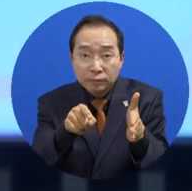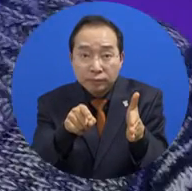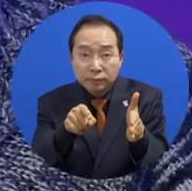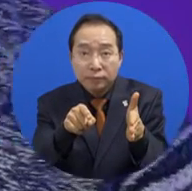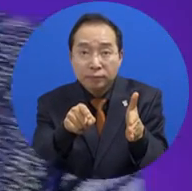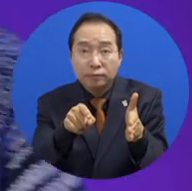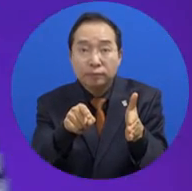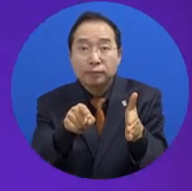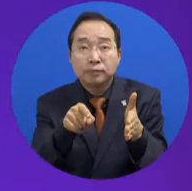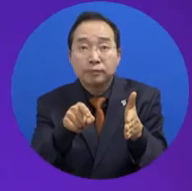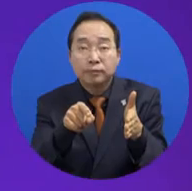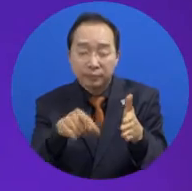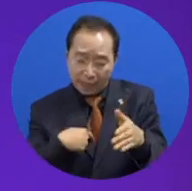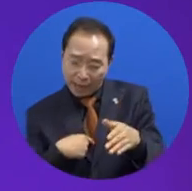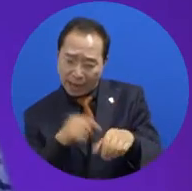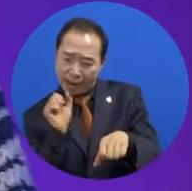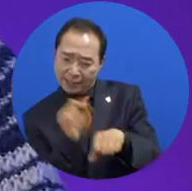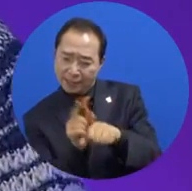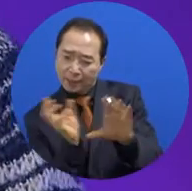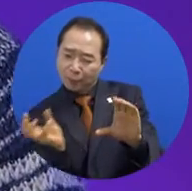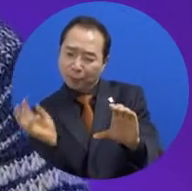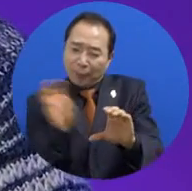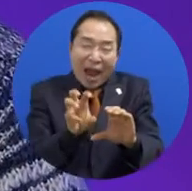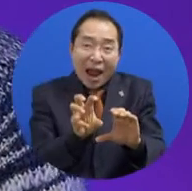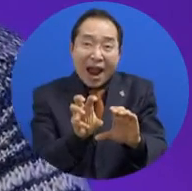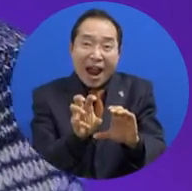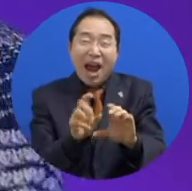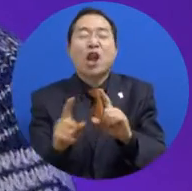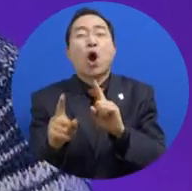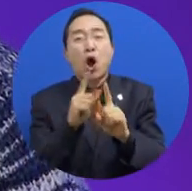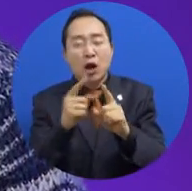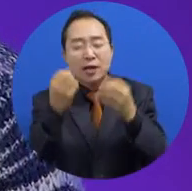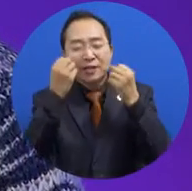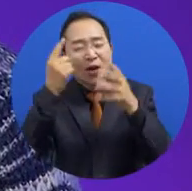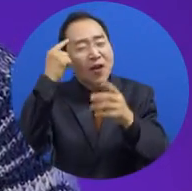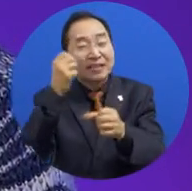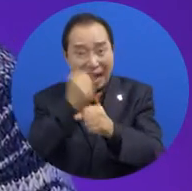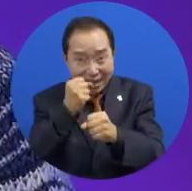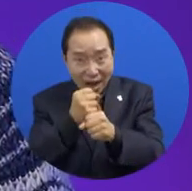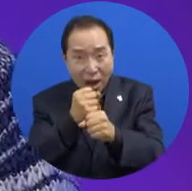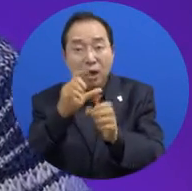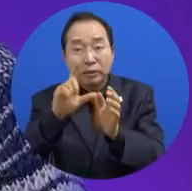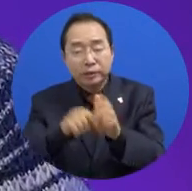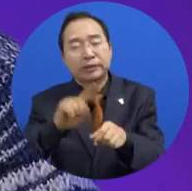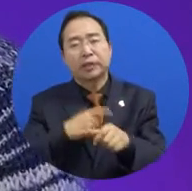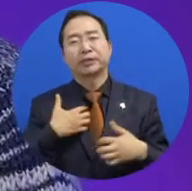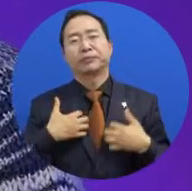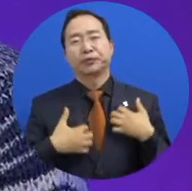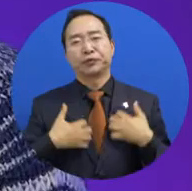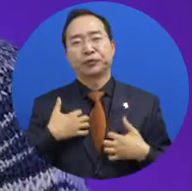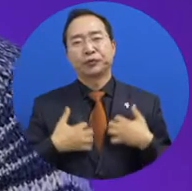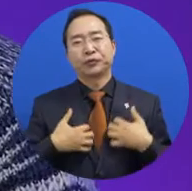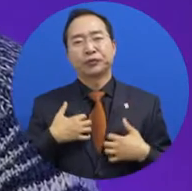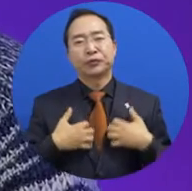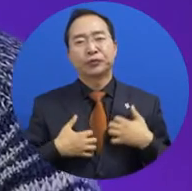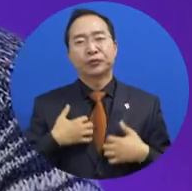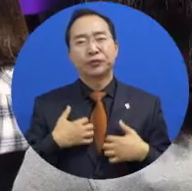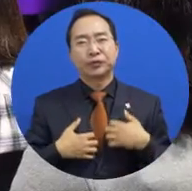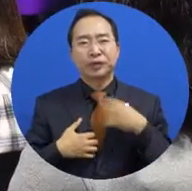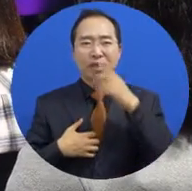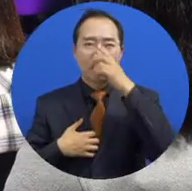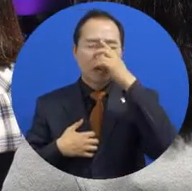거, 나의 그 개성이 드러나는 그런 언어를 창조할 때 그 기쁨이라는